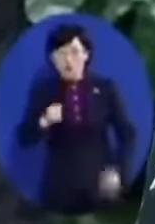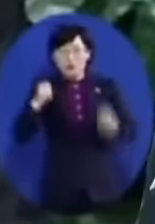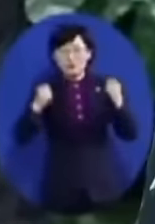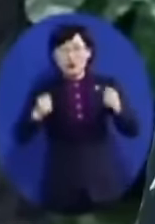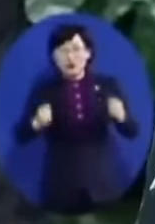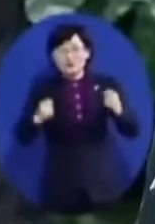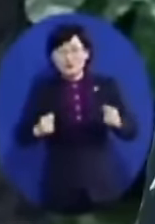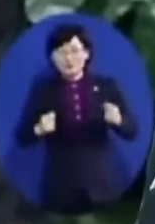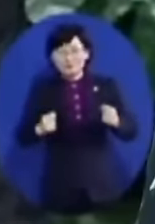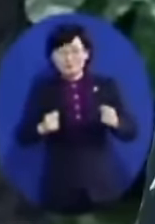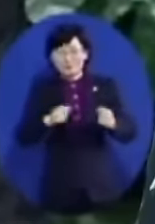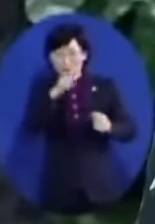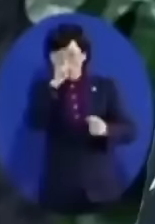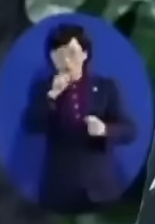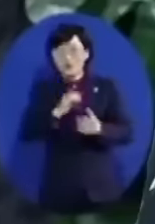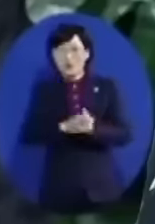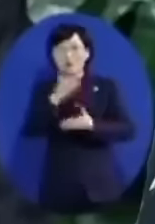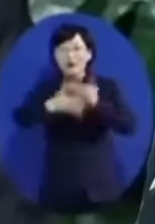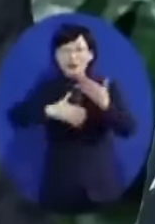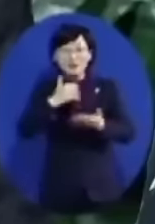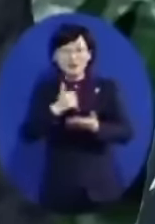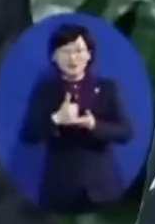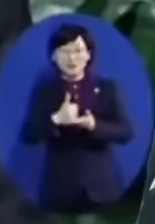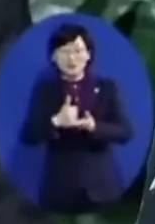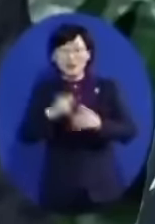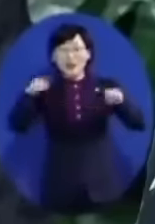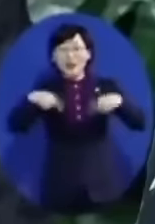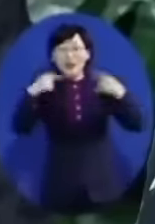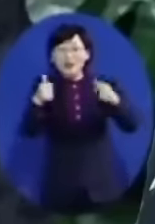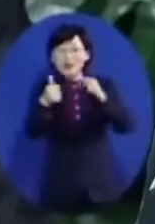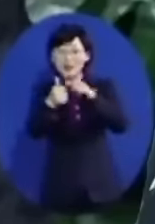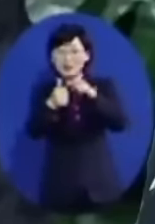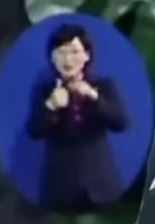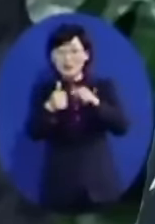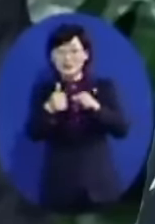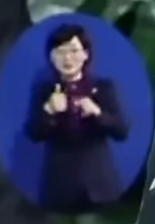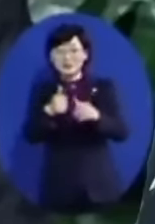것입니다. 하나님은 엘리야 보고